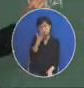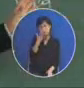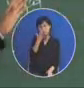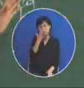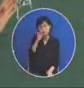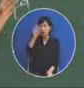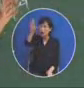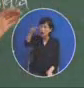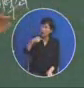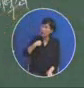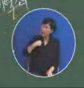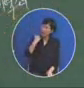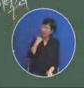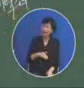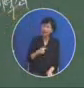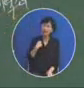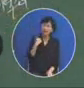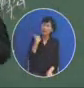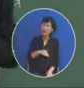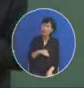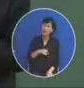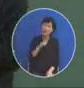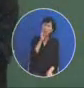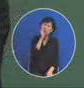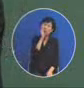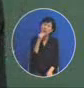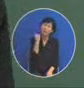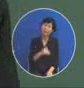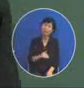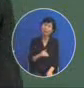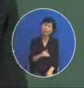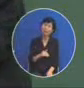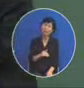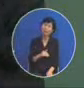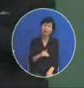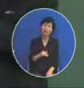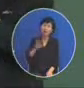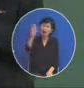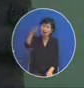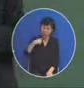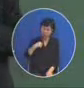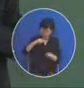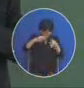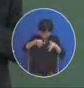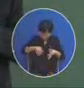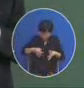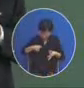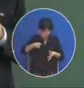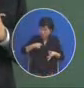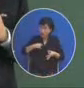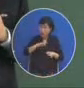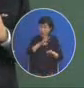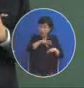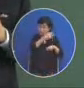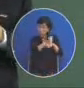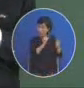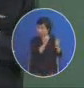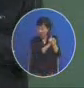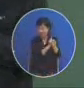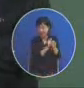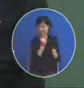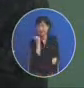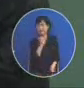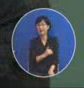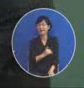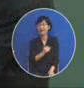수 없습니다 그랬어요. Moses didn't know how great the answers and blessings that he had received were and he said no I can't do it. 앞에 갑니까? He said how could